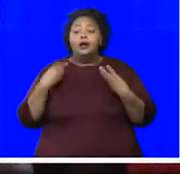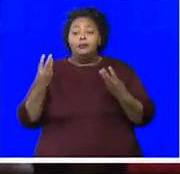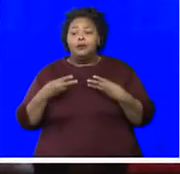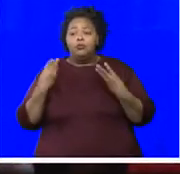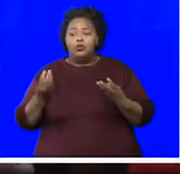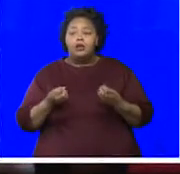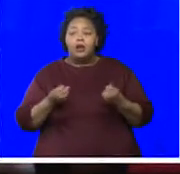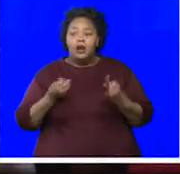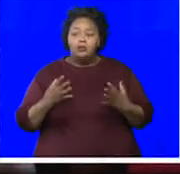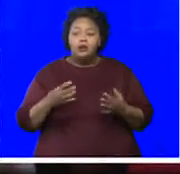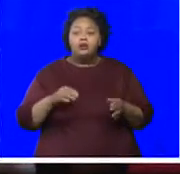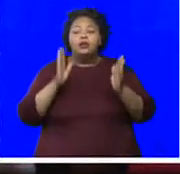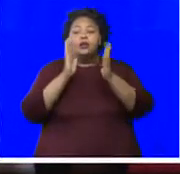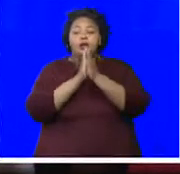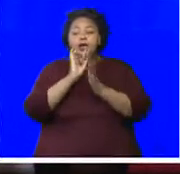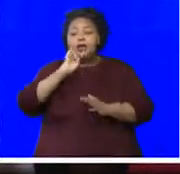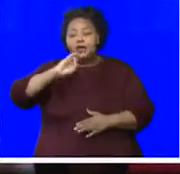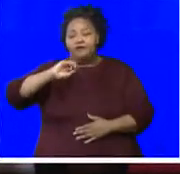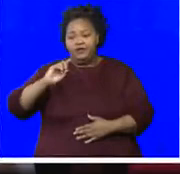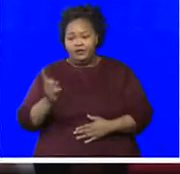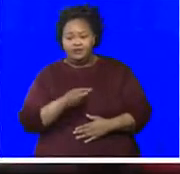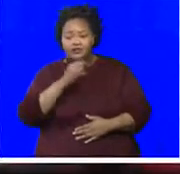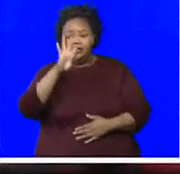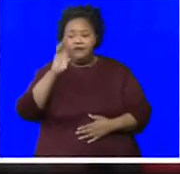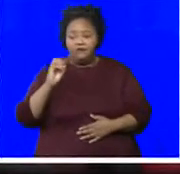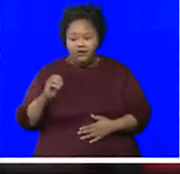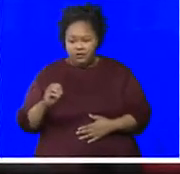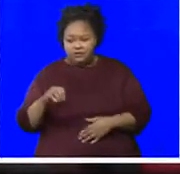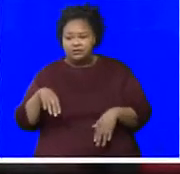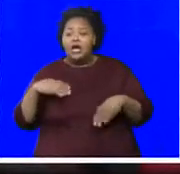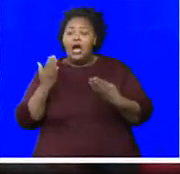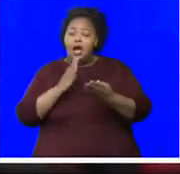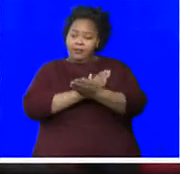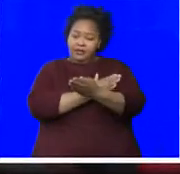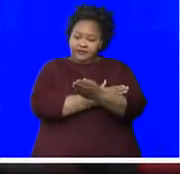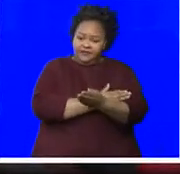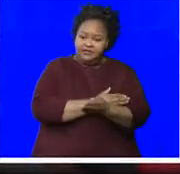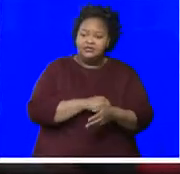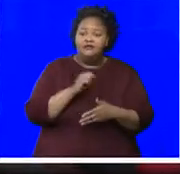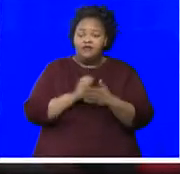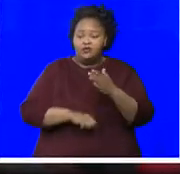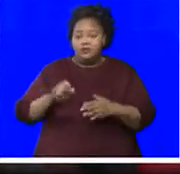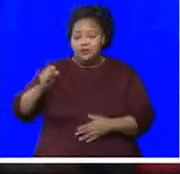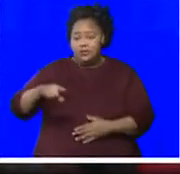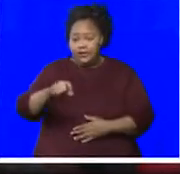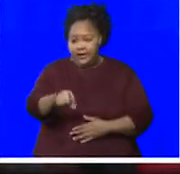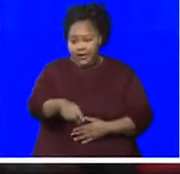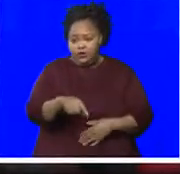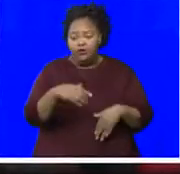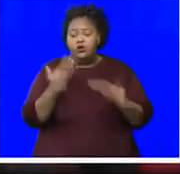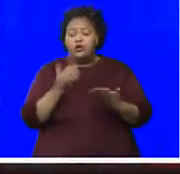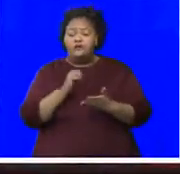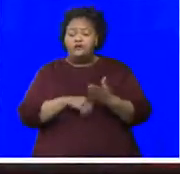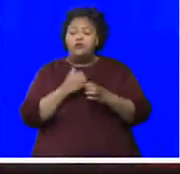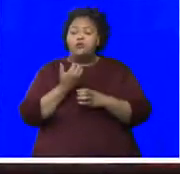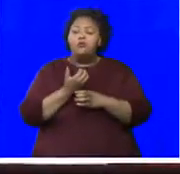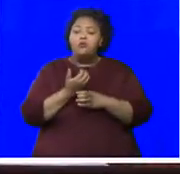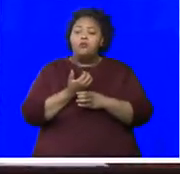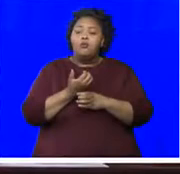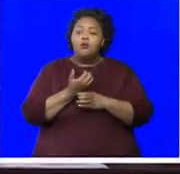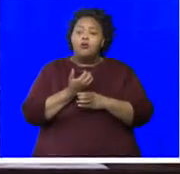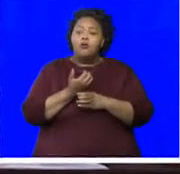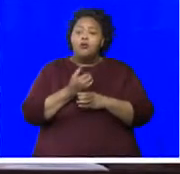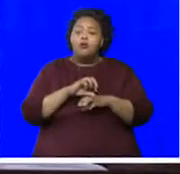shumi nengenye 11,400 azuza etinhlanyelweni live leSwatini lelati zuza enhlanganweni iWorld